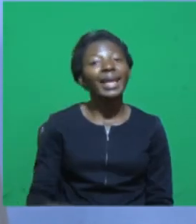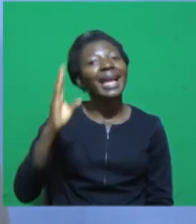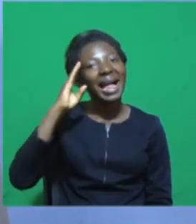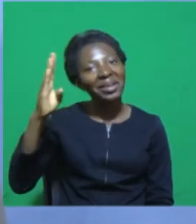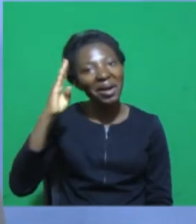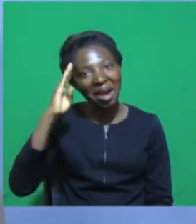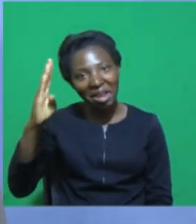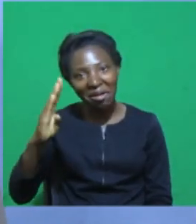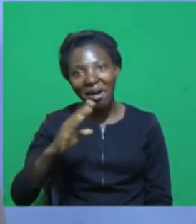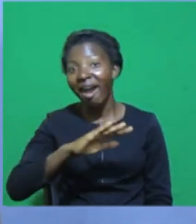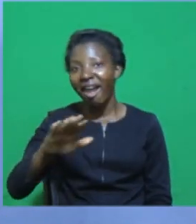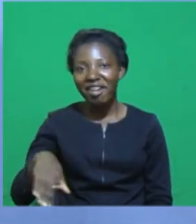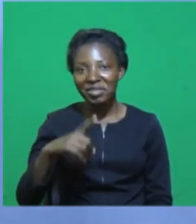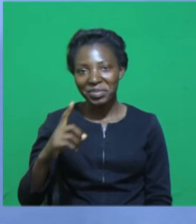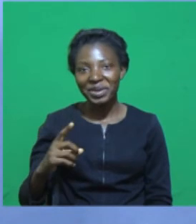Kwaziwa Evana Vamwari,